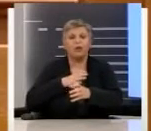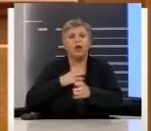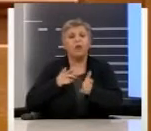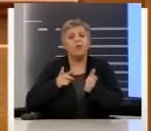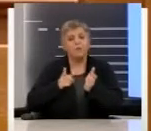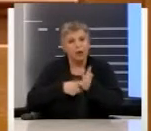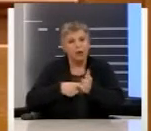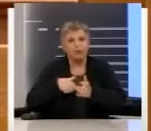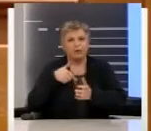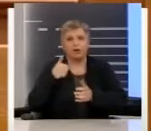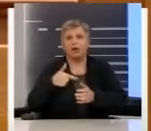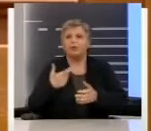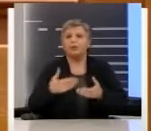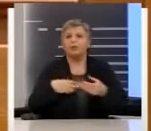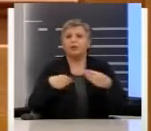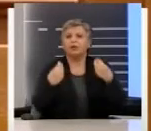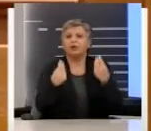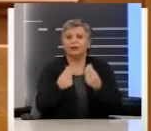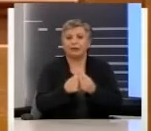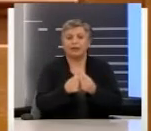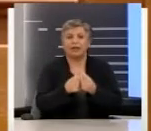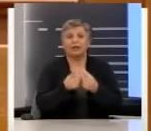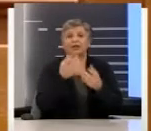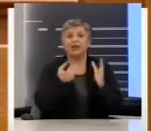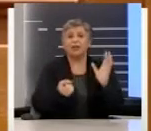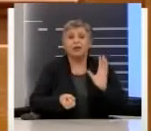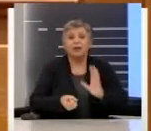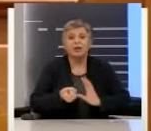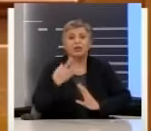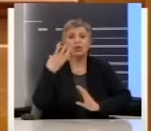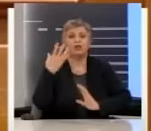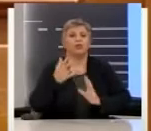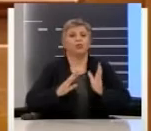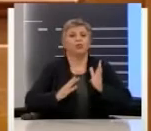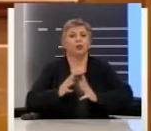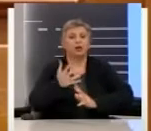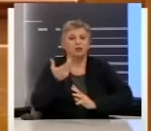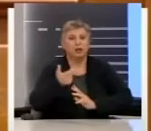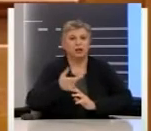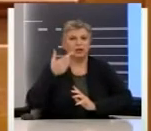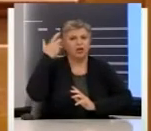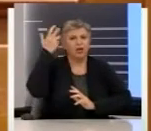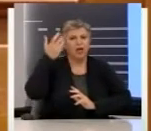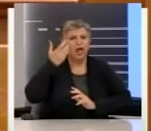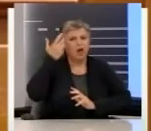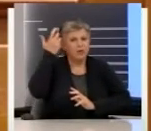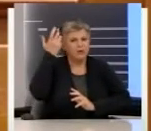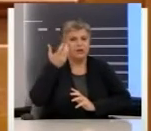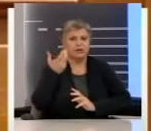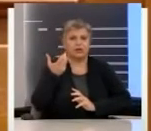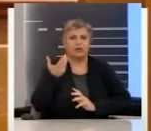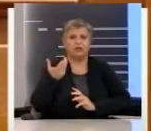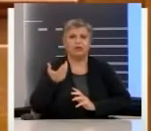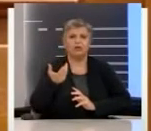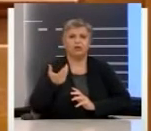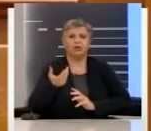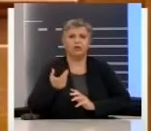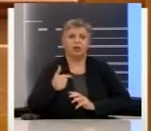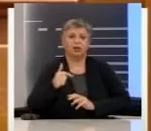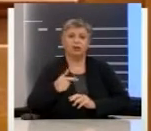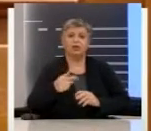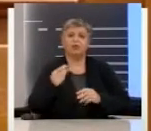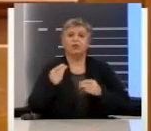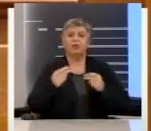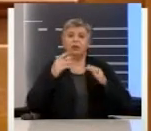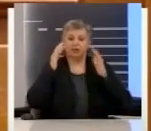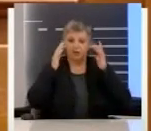συμβατό με τις σύγχρονες εξελίξεις και της επιστήμης, αλλά και του